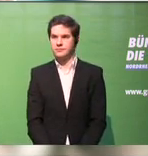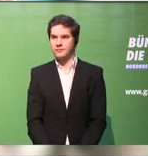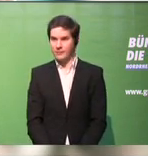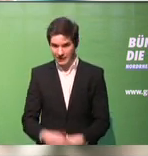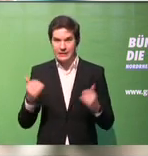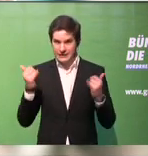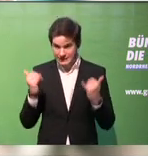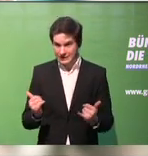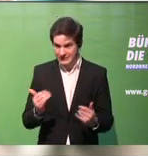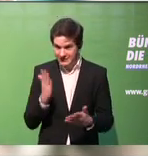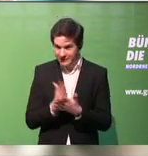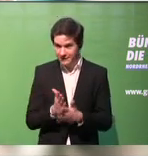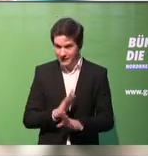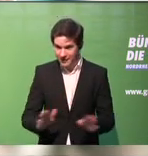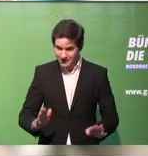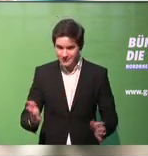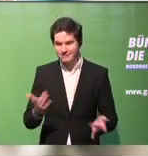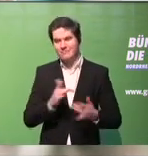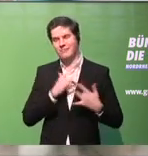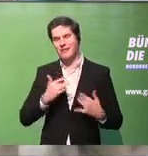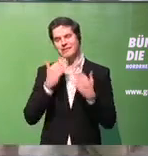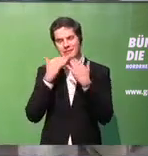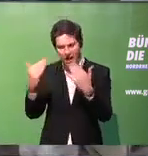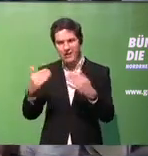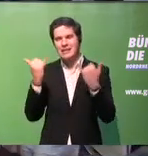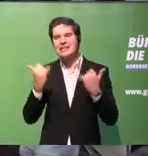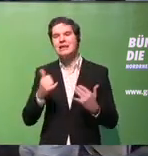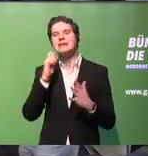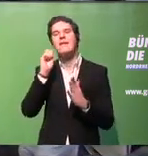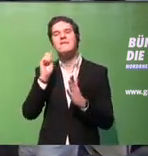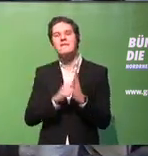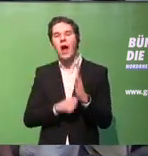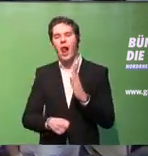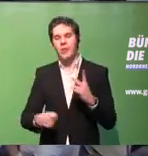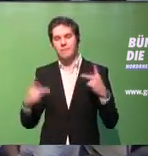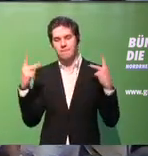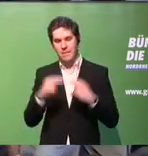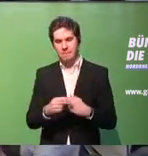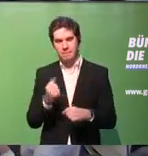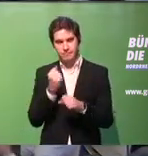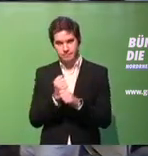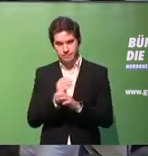So, jetzt sind wir fertig. Herzlichen Dank. Ich schließe den Wahlgang und